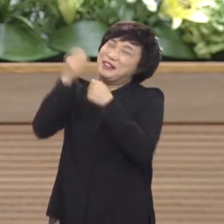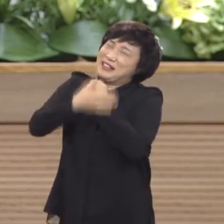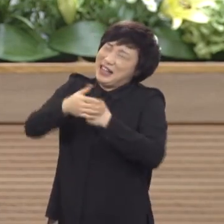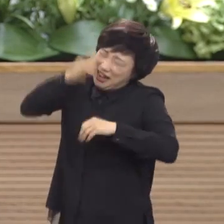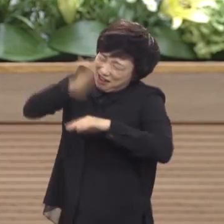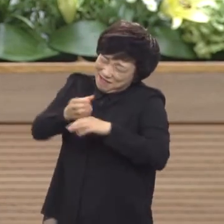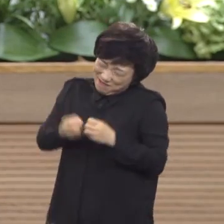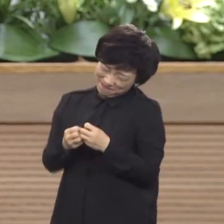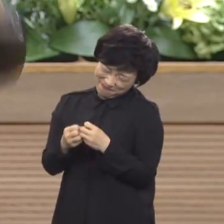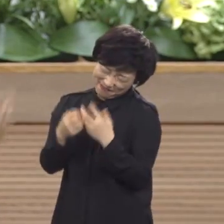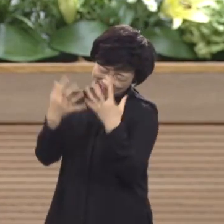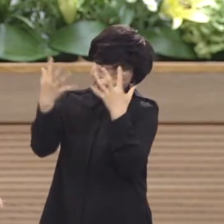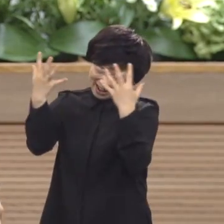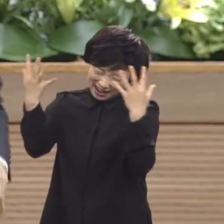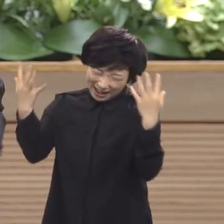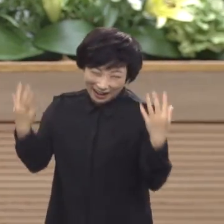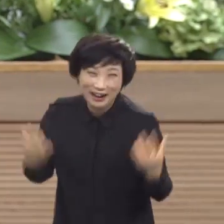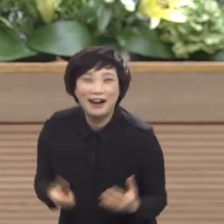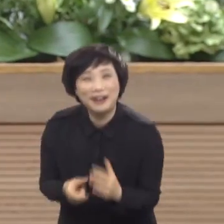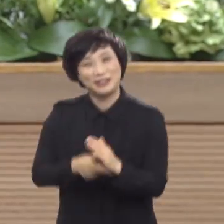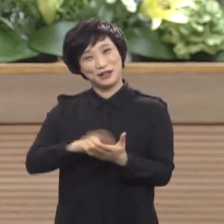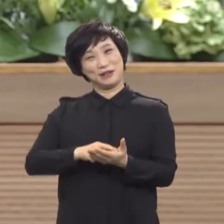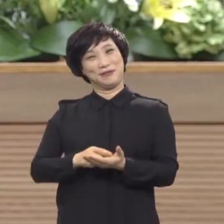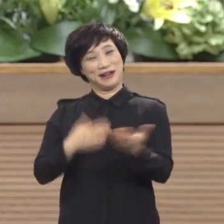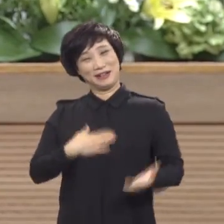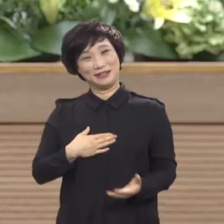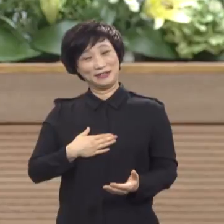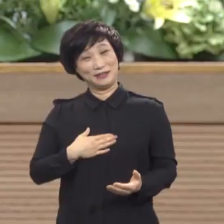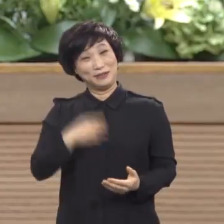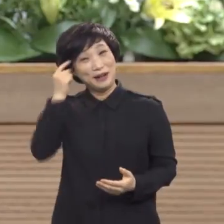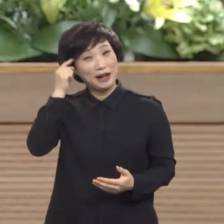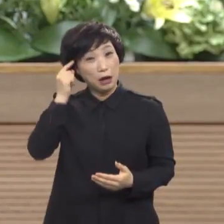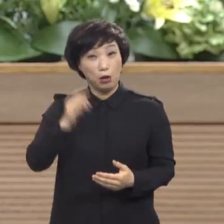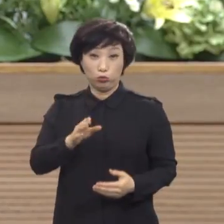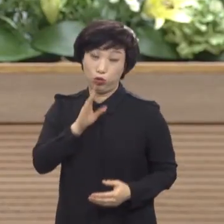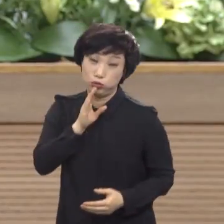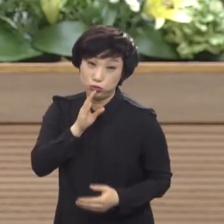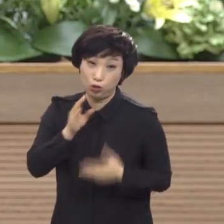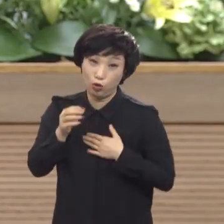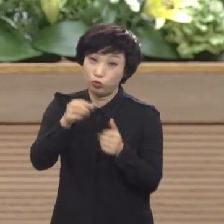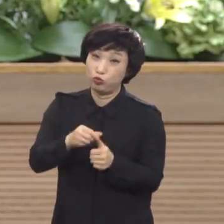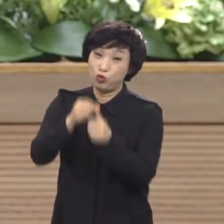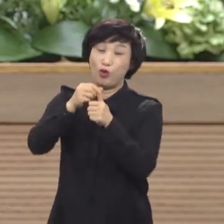평생에 팍 솟아올라. 왜? 사실이니까.